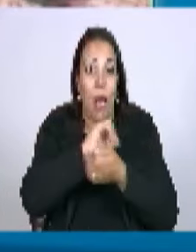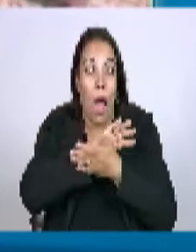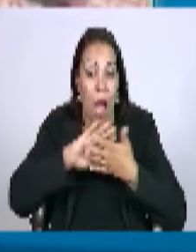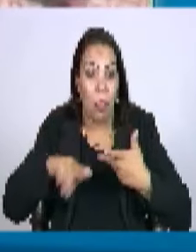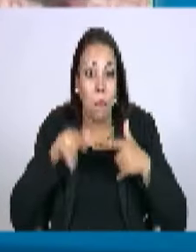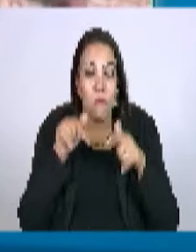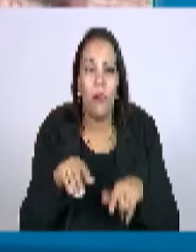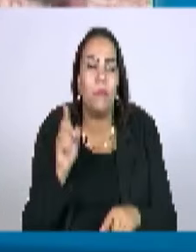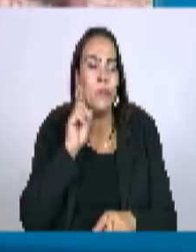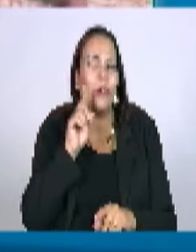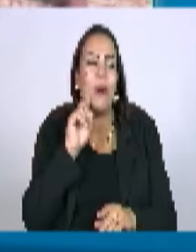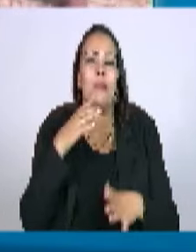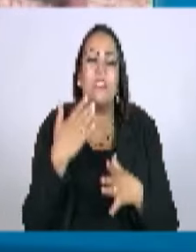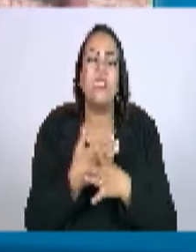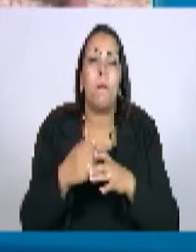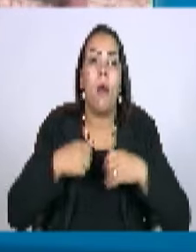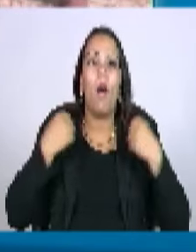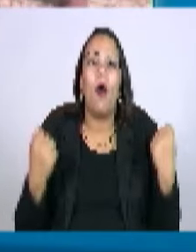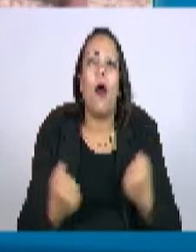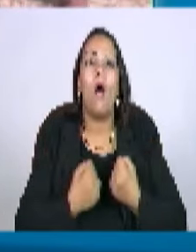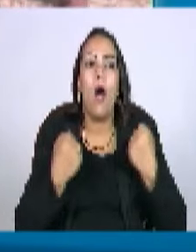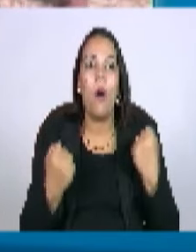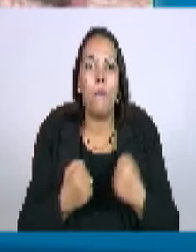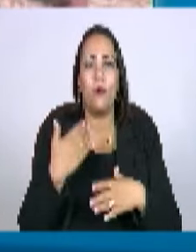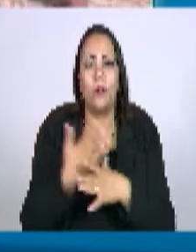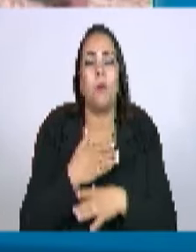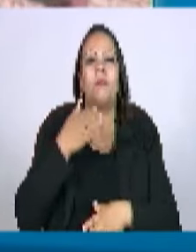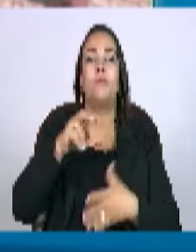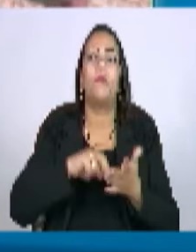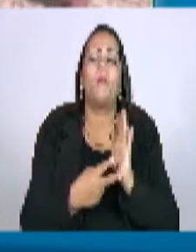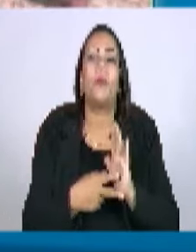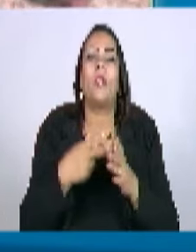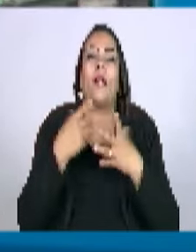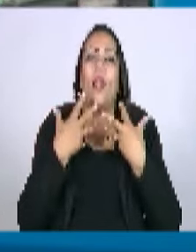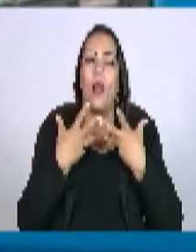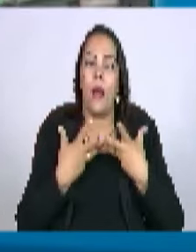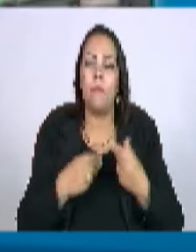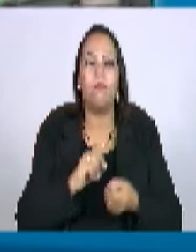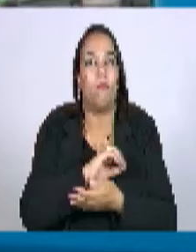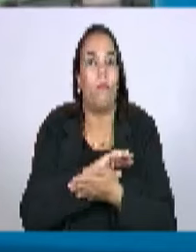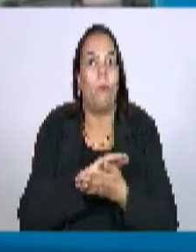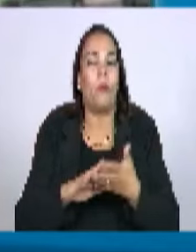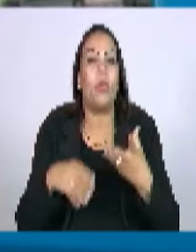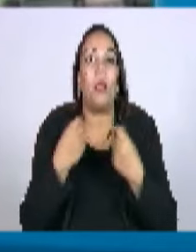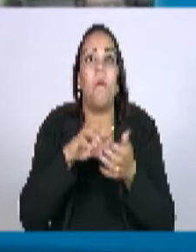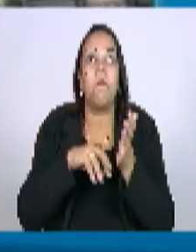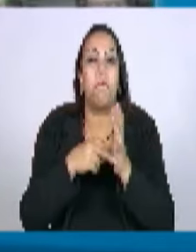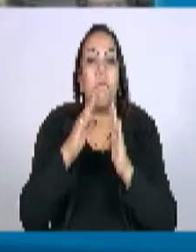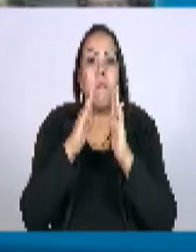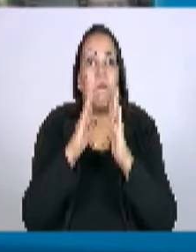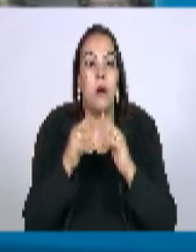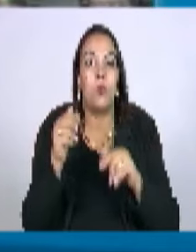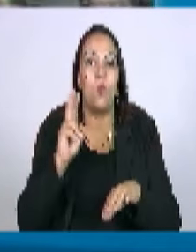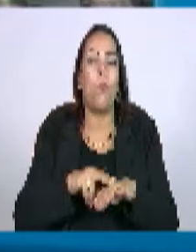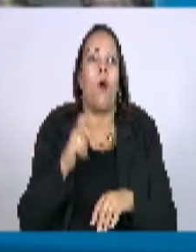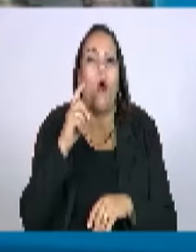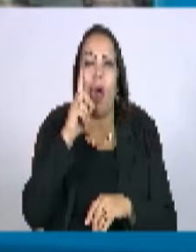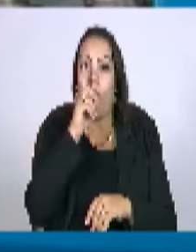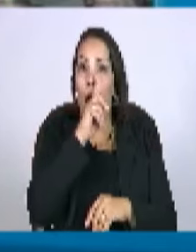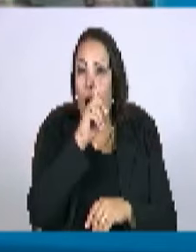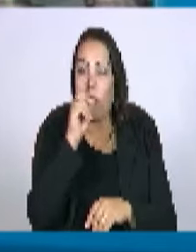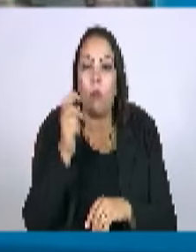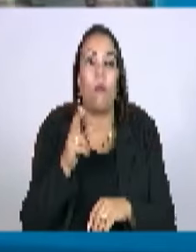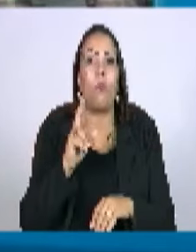وبتعطي الجهود المبذوله للوصول لهدني بقدها مصر ومعاها قطر والولايات المتحده